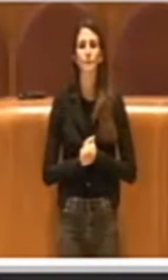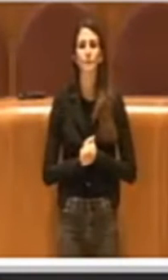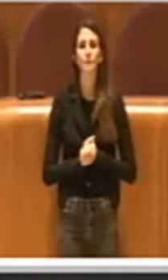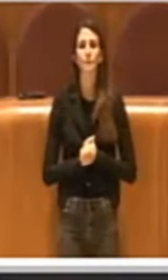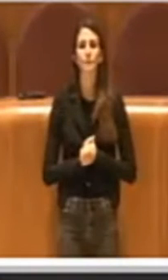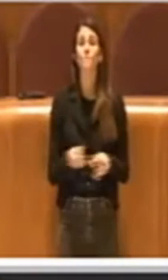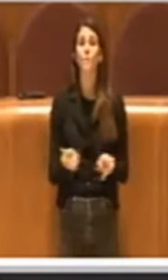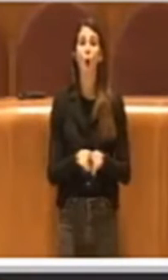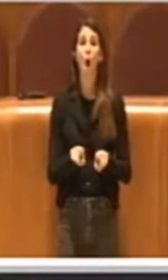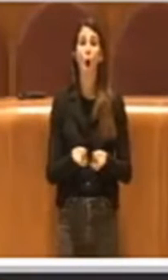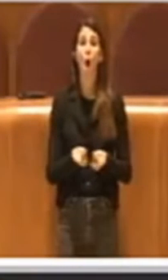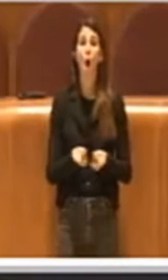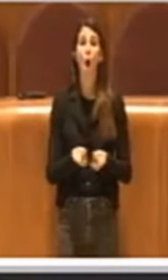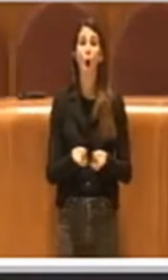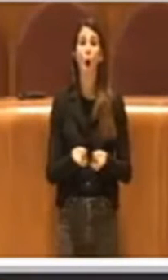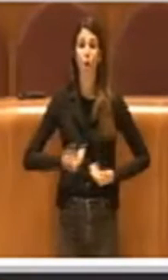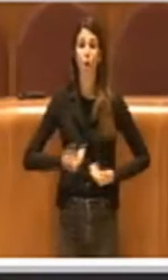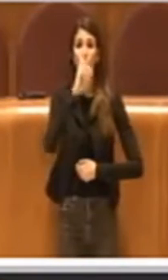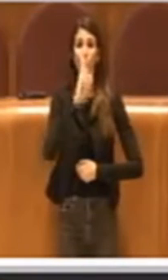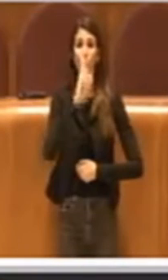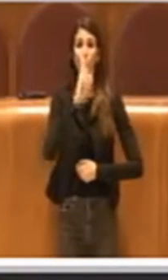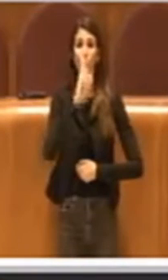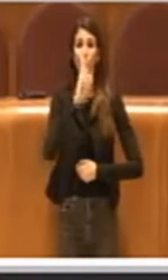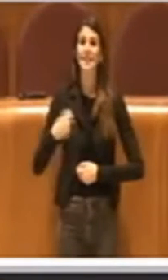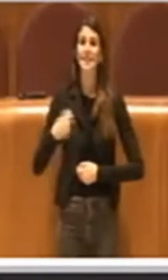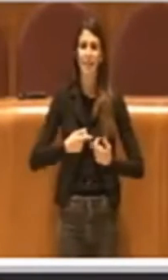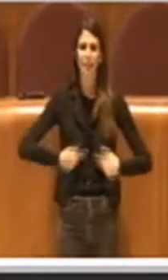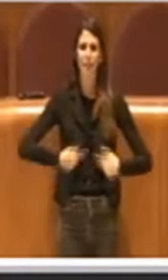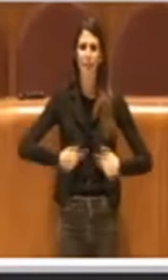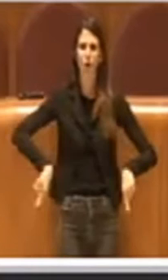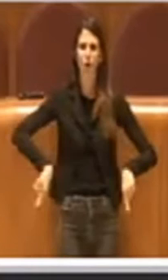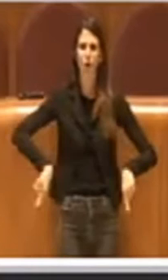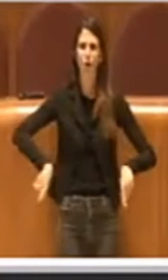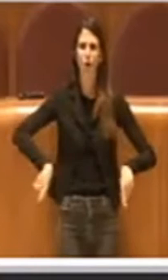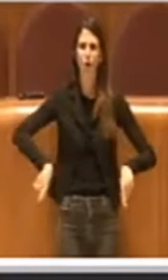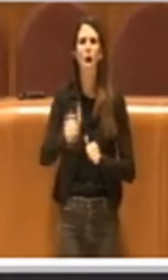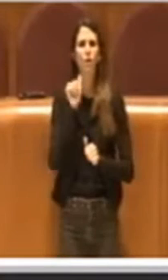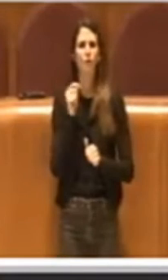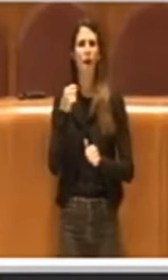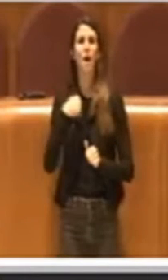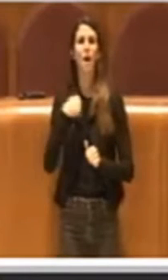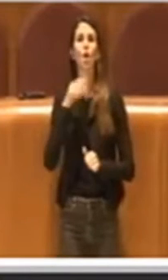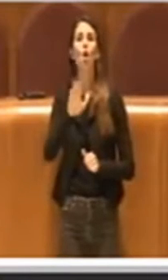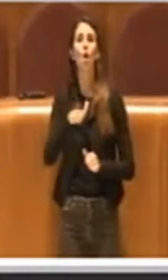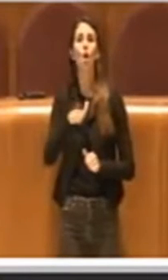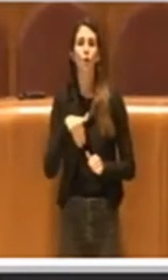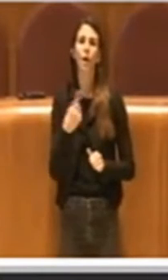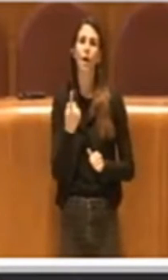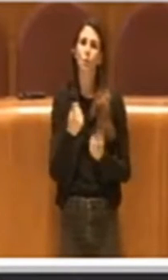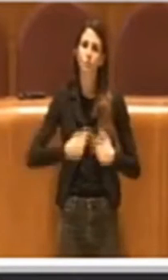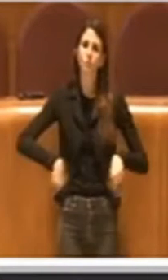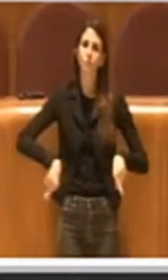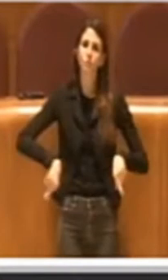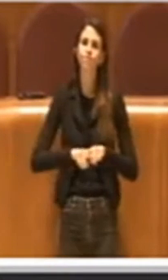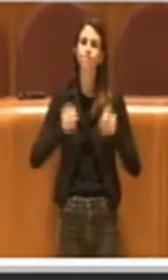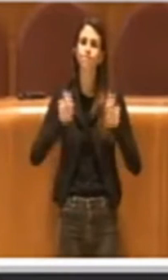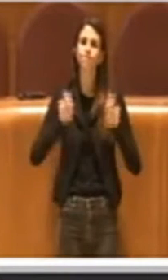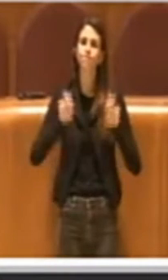come Presidente di Commissione un anno fa avevo convocato una commissione proprio sul tema